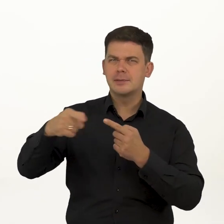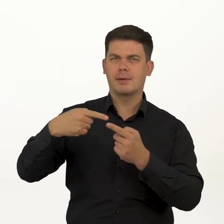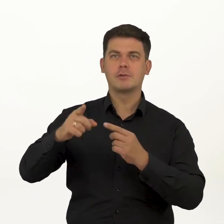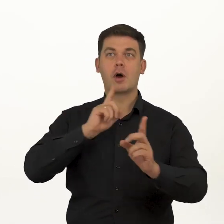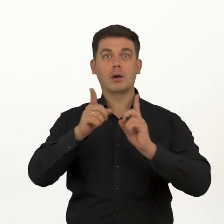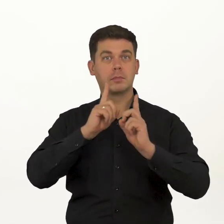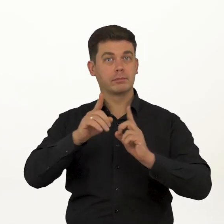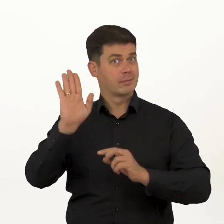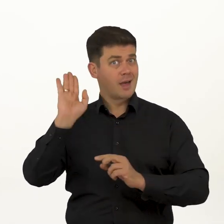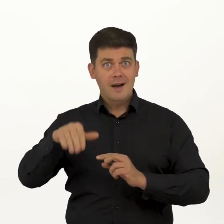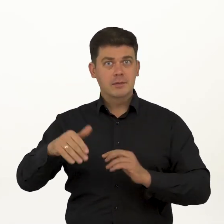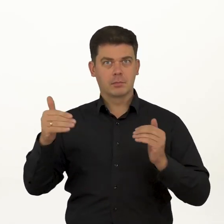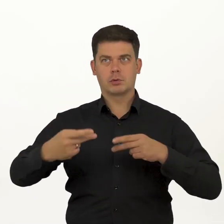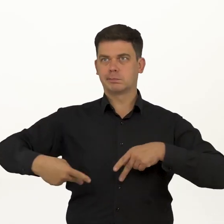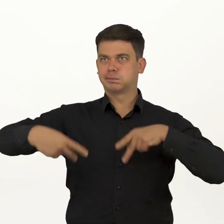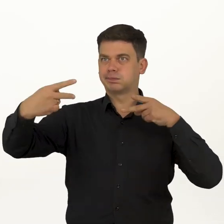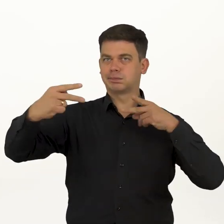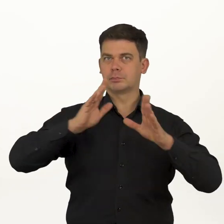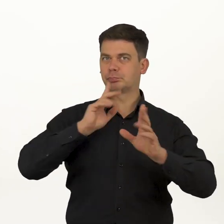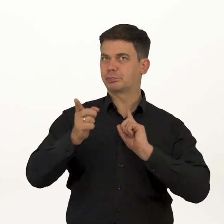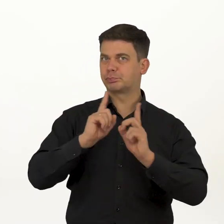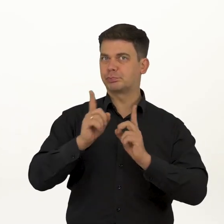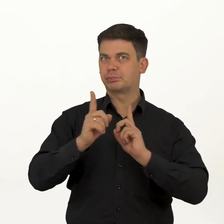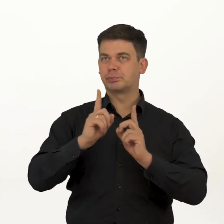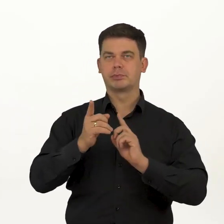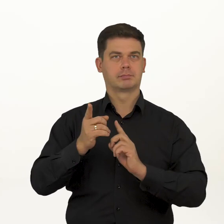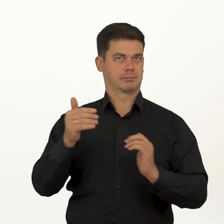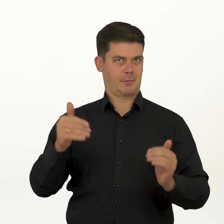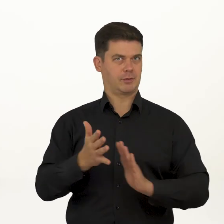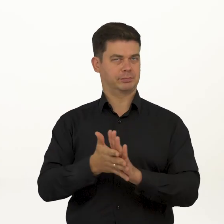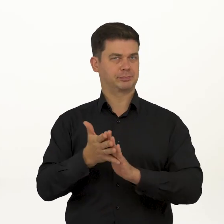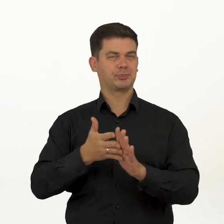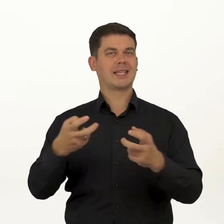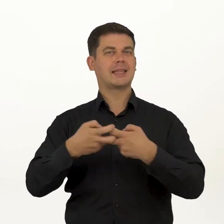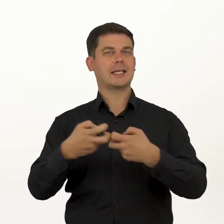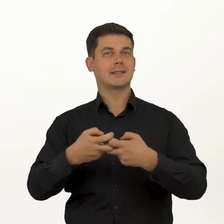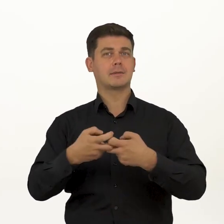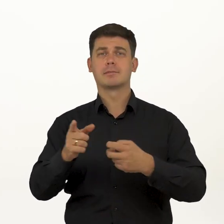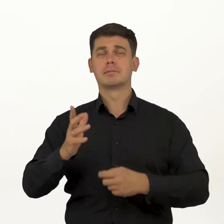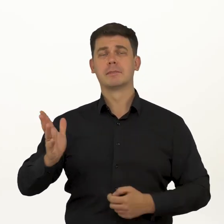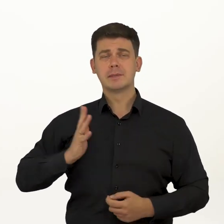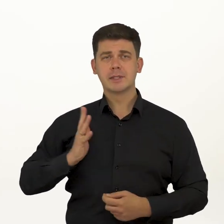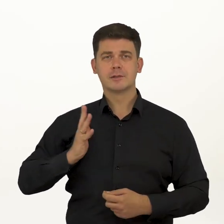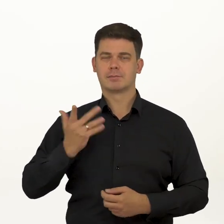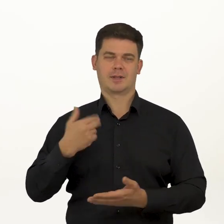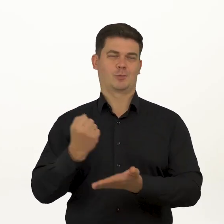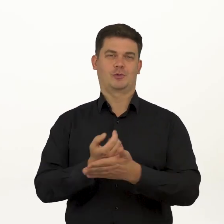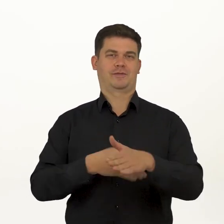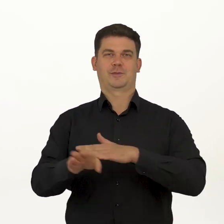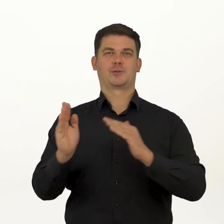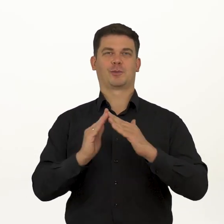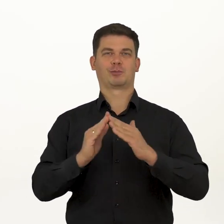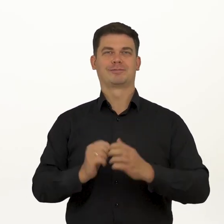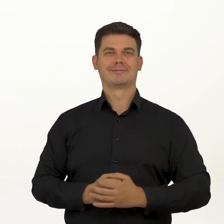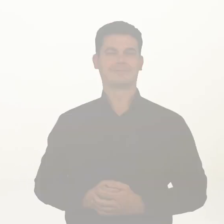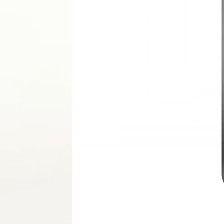pisać, rozmawiać, a nawet prowadzić wideorozmowy z bliskimi przez internet. A to wszystko bezpiecznie, bez wychodzenia